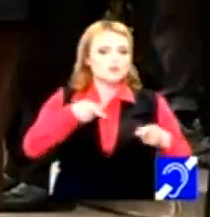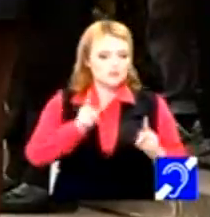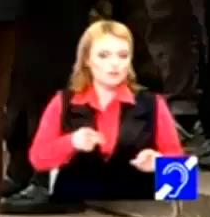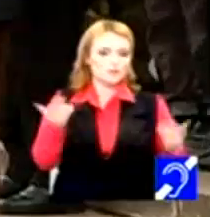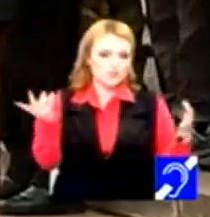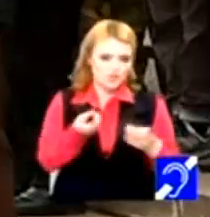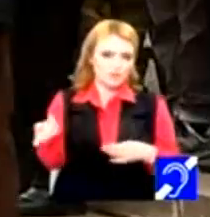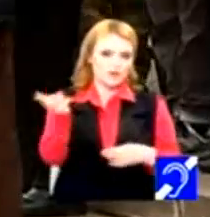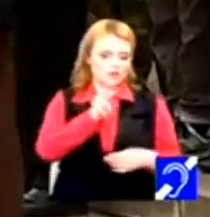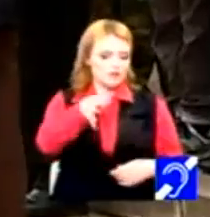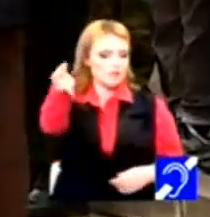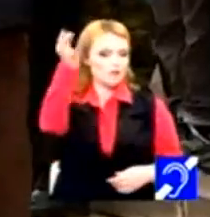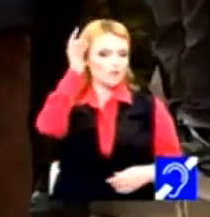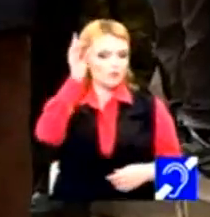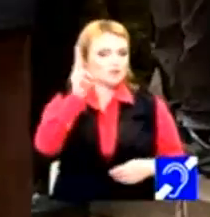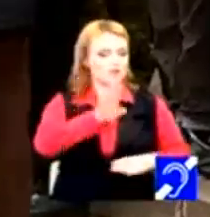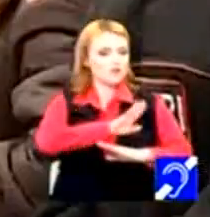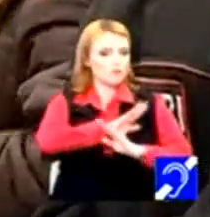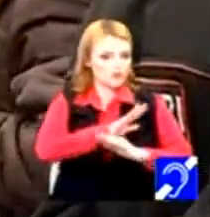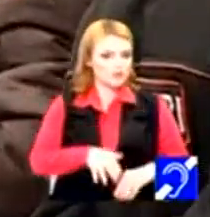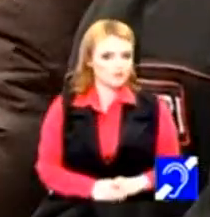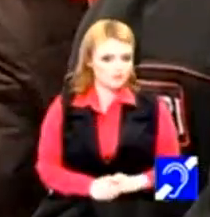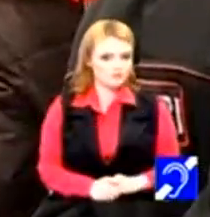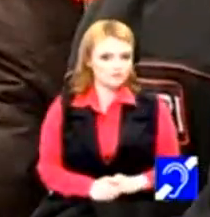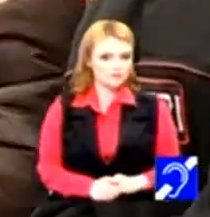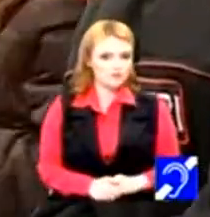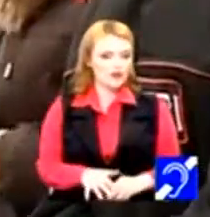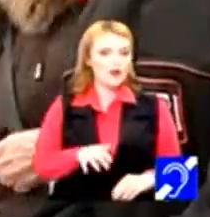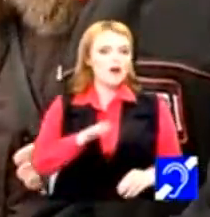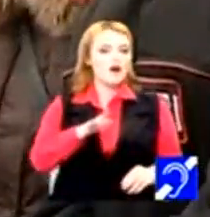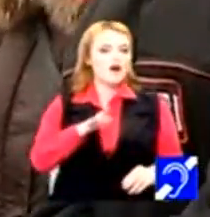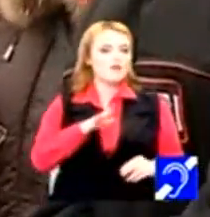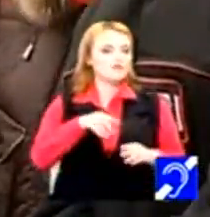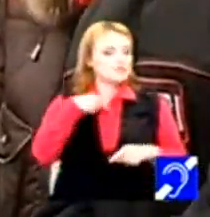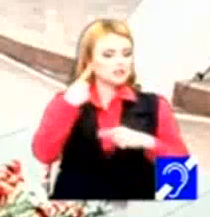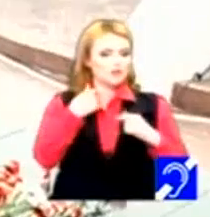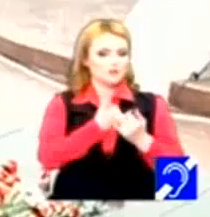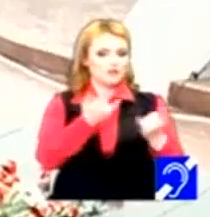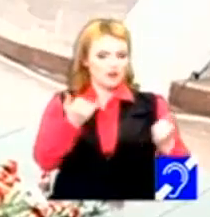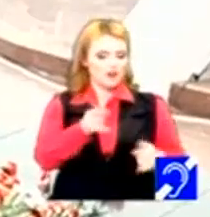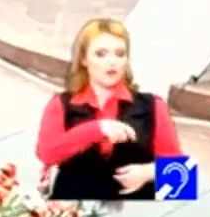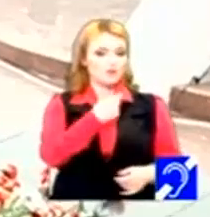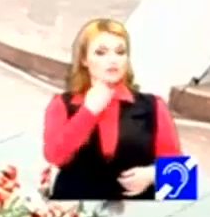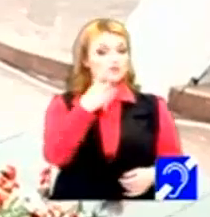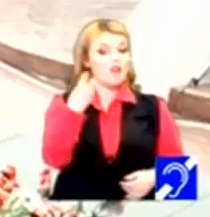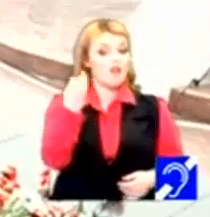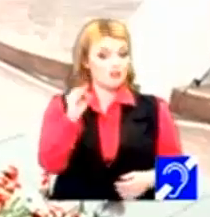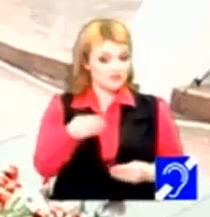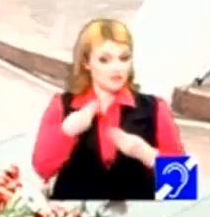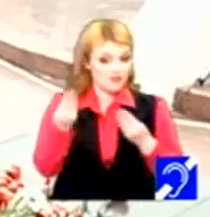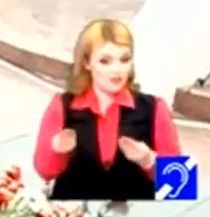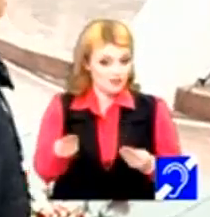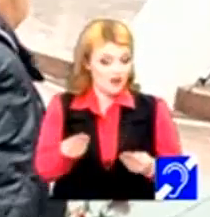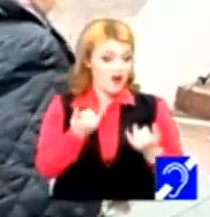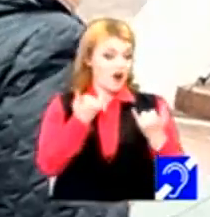merită. An la rând, veteranii războiului din Afganistan au primit o indemnizație de numai 100 de lei. Am avut 100 de lei, acum ni